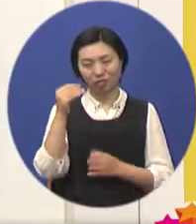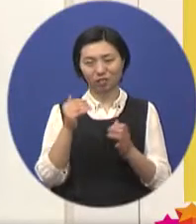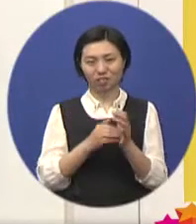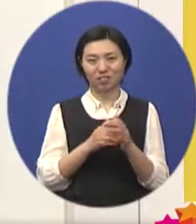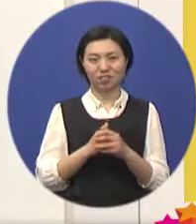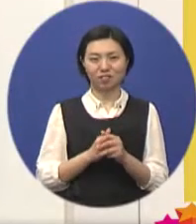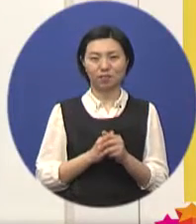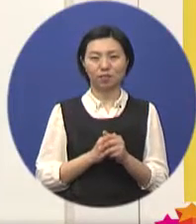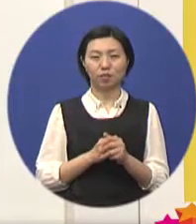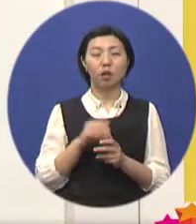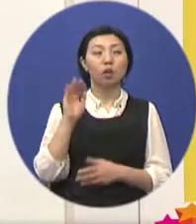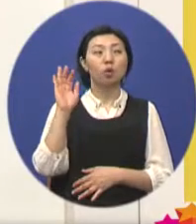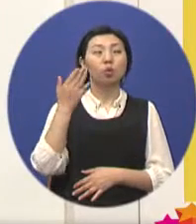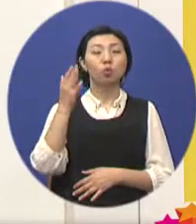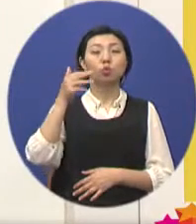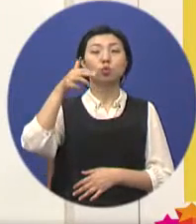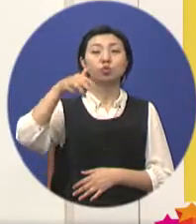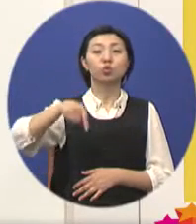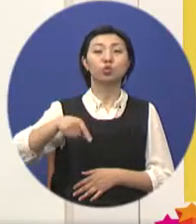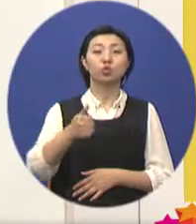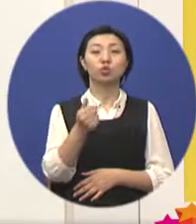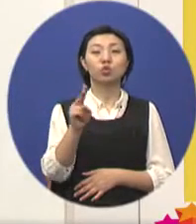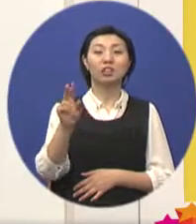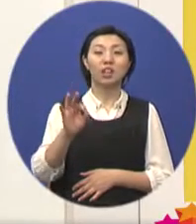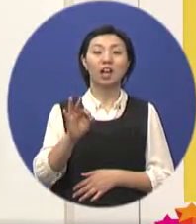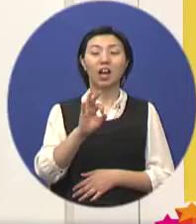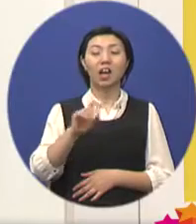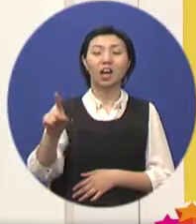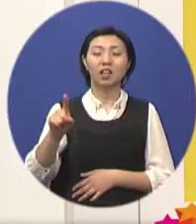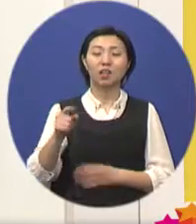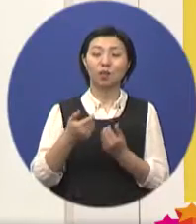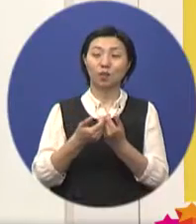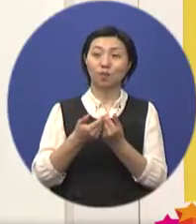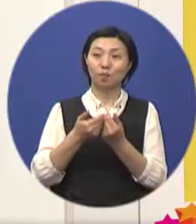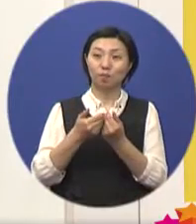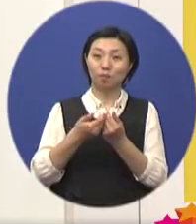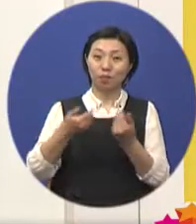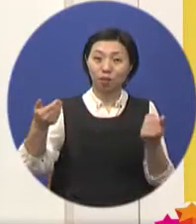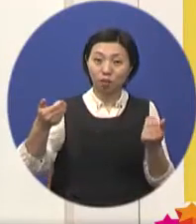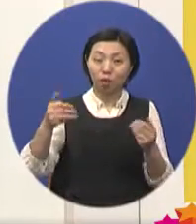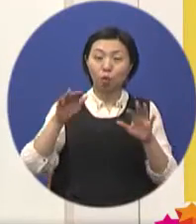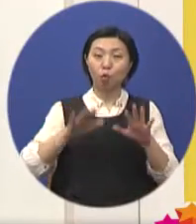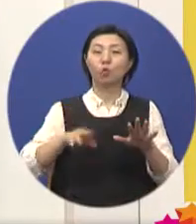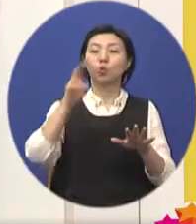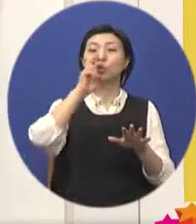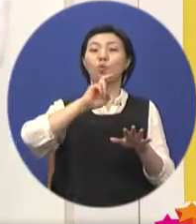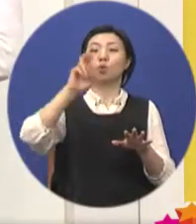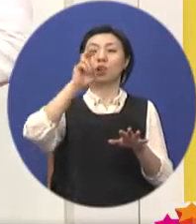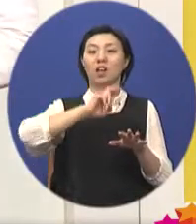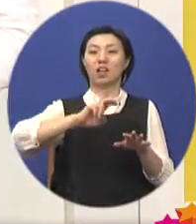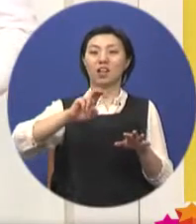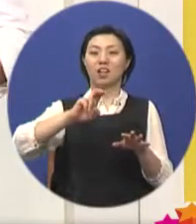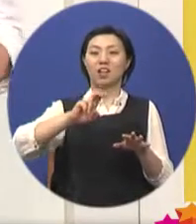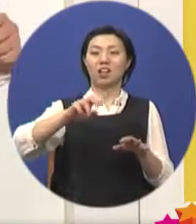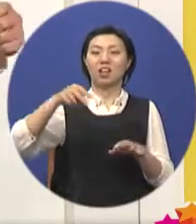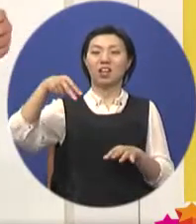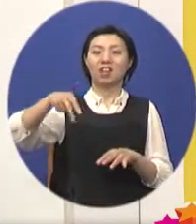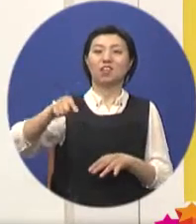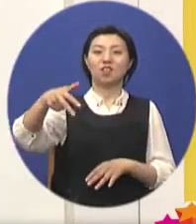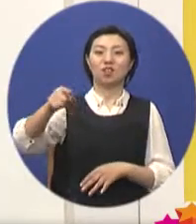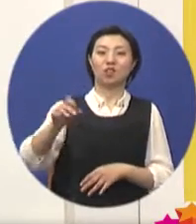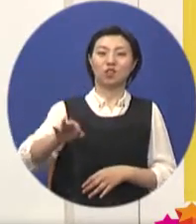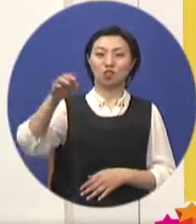아, 요즘 춘향아는 멀리 떠나갔나요? 오늘 부를 노래가 서정호 오빠의 춘향아입니다. 우와!